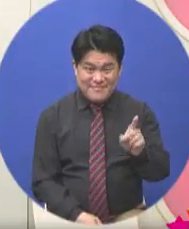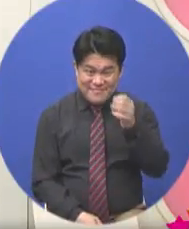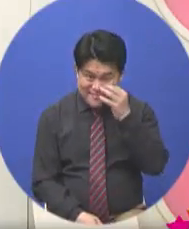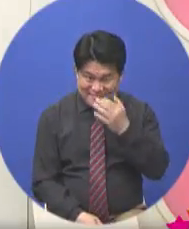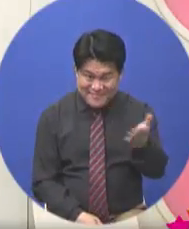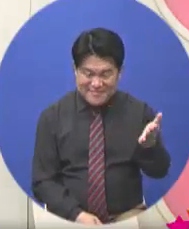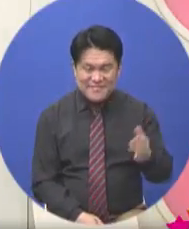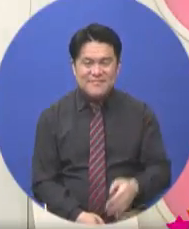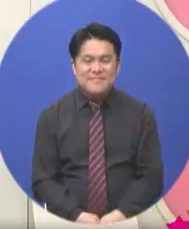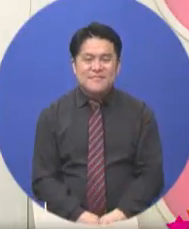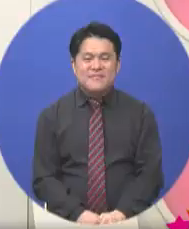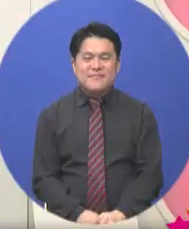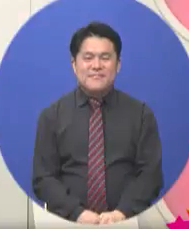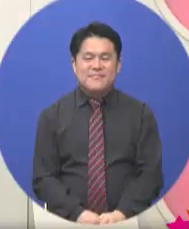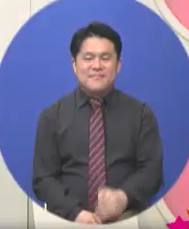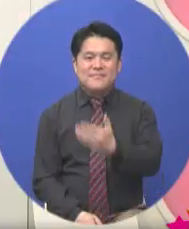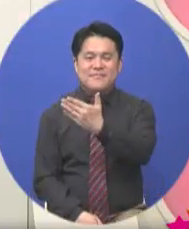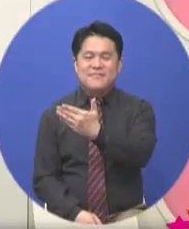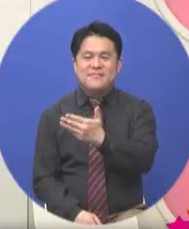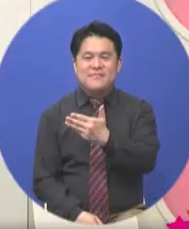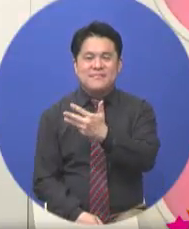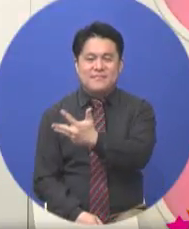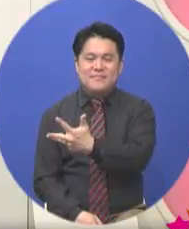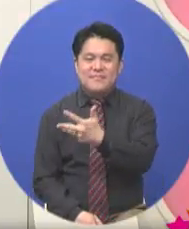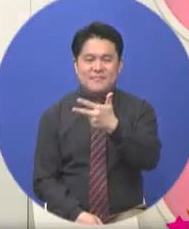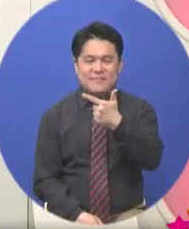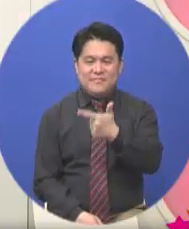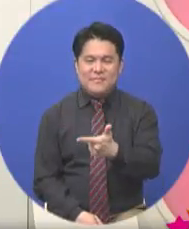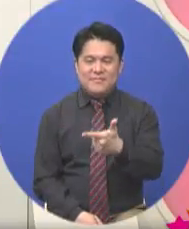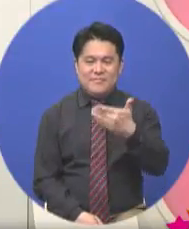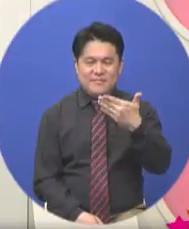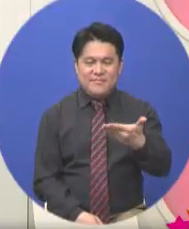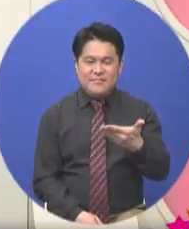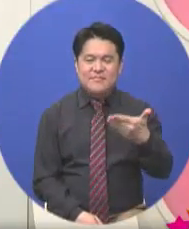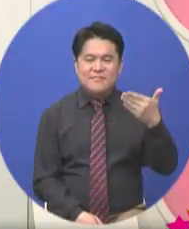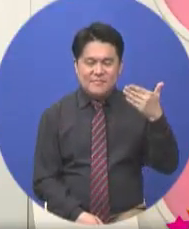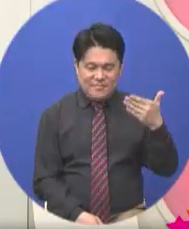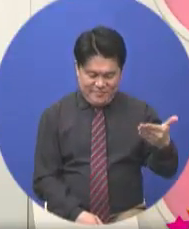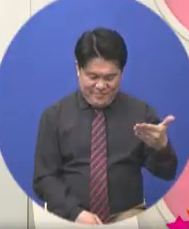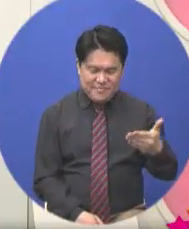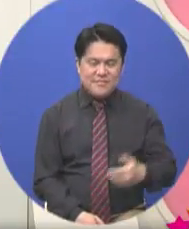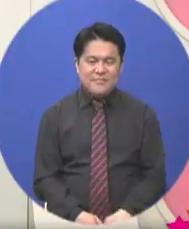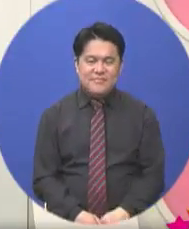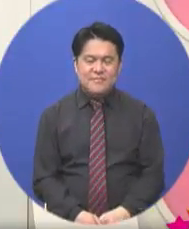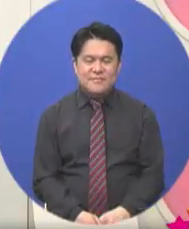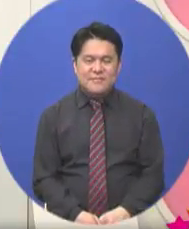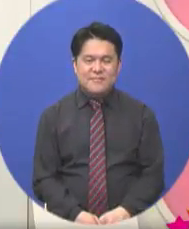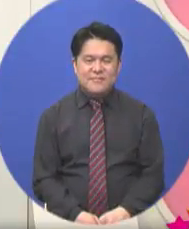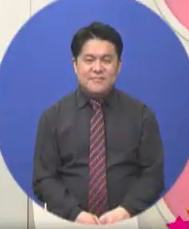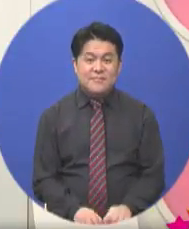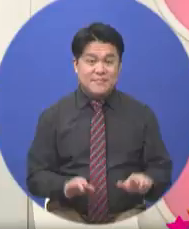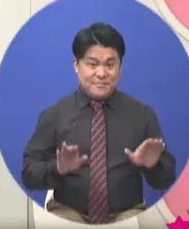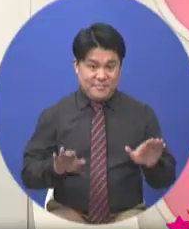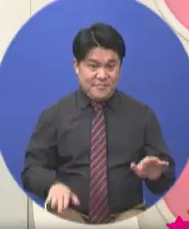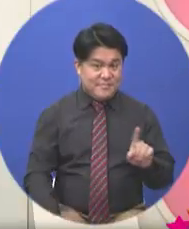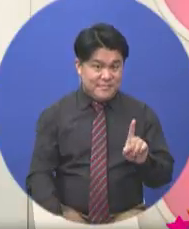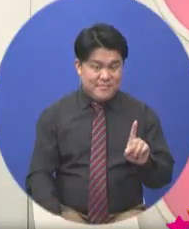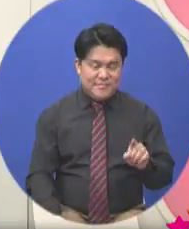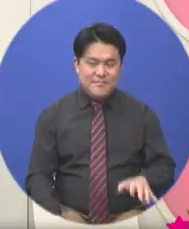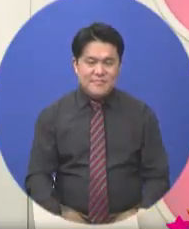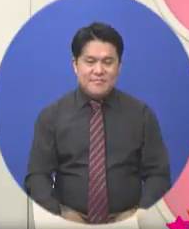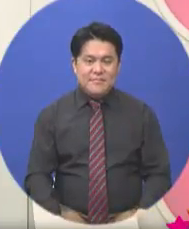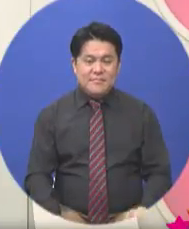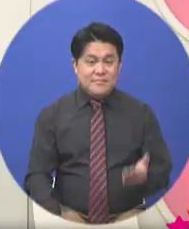네, 점수입니다. 8점, 6점, 9점, 보너스 9점. 그래요. 지금